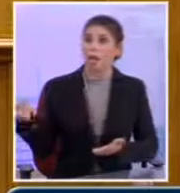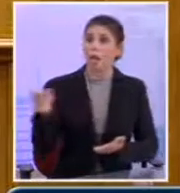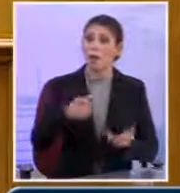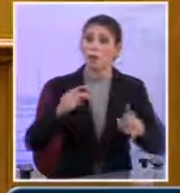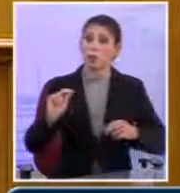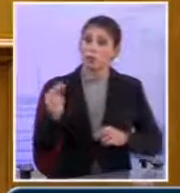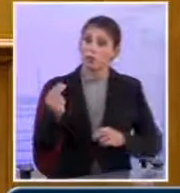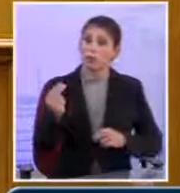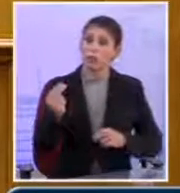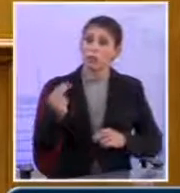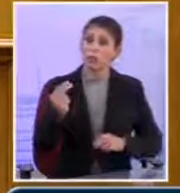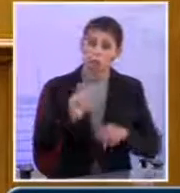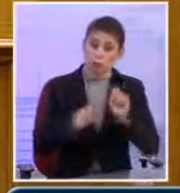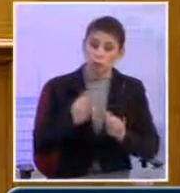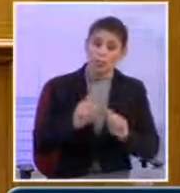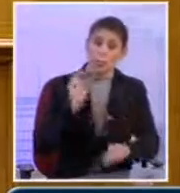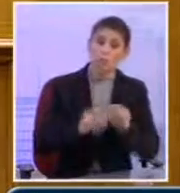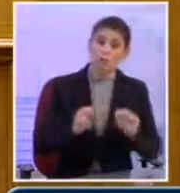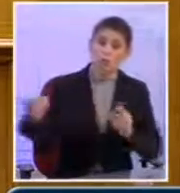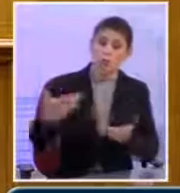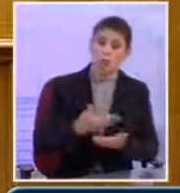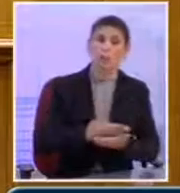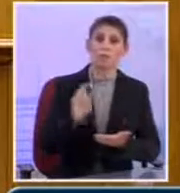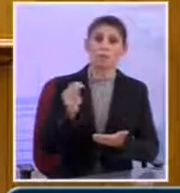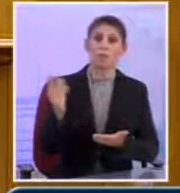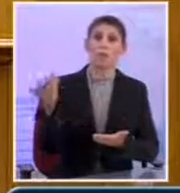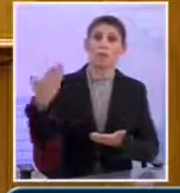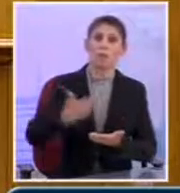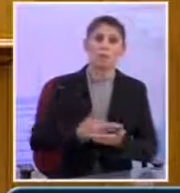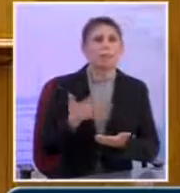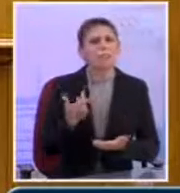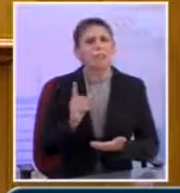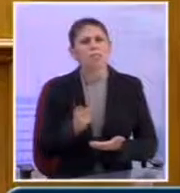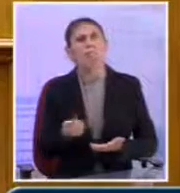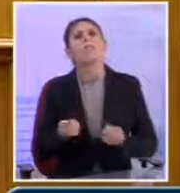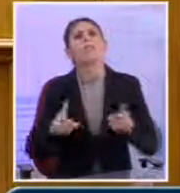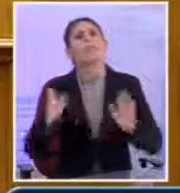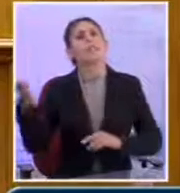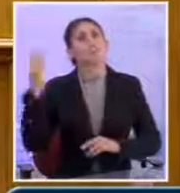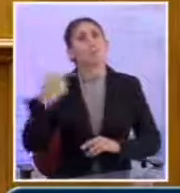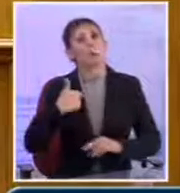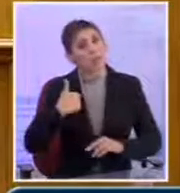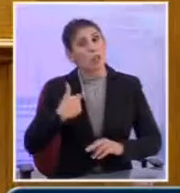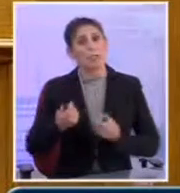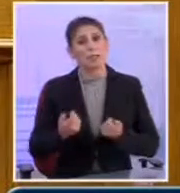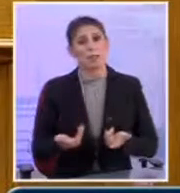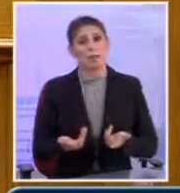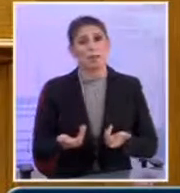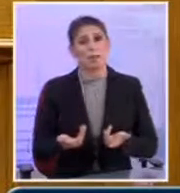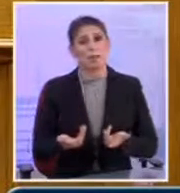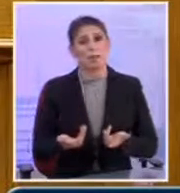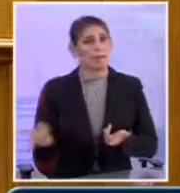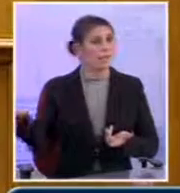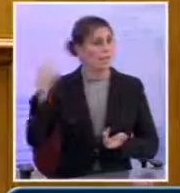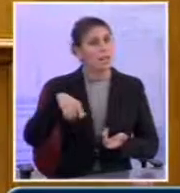που τον δημιούργησαν και τον εψήφισαν και τον έφεραν στη Βουλή όταν το φέρανε. Γιατί αυτή η κριτική δεν έγινε τότε όπως την κάναμε και εμείς. Να ήταν ένας